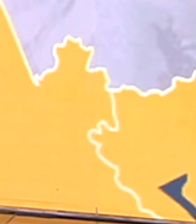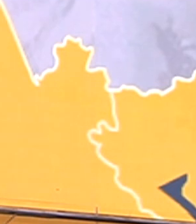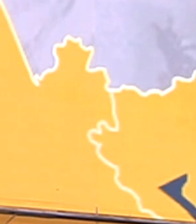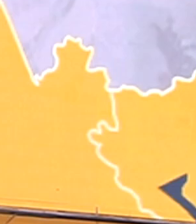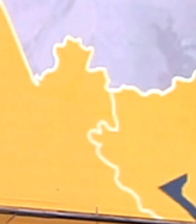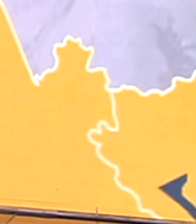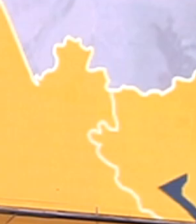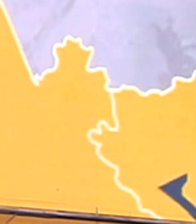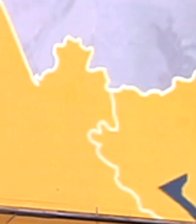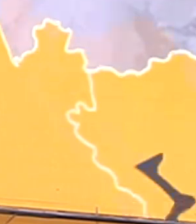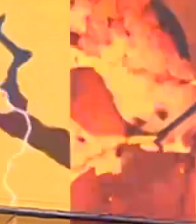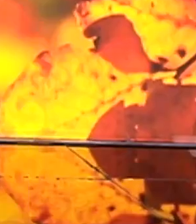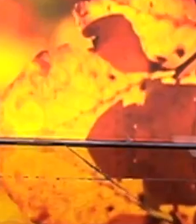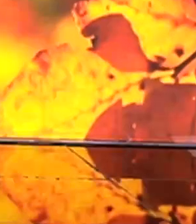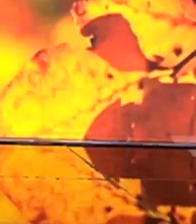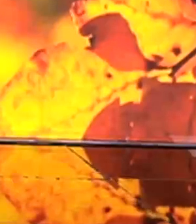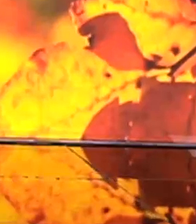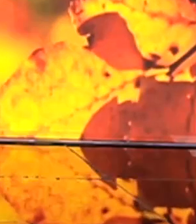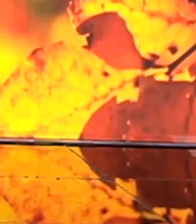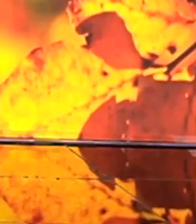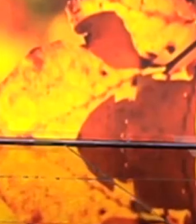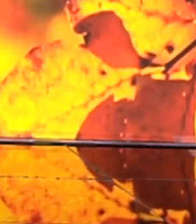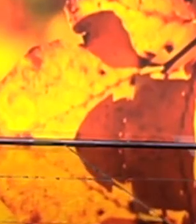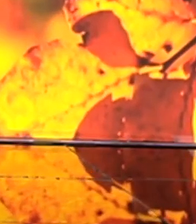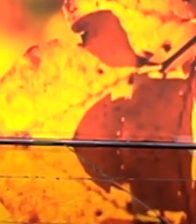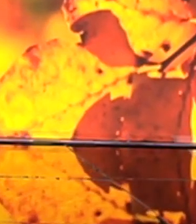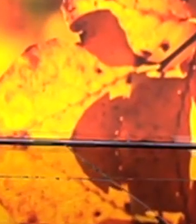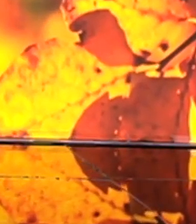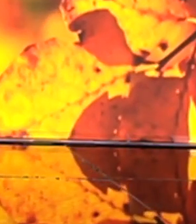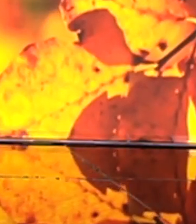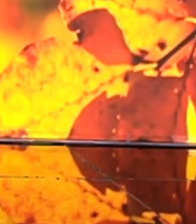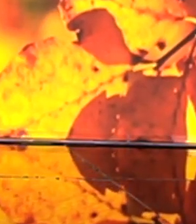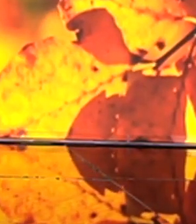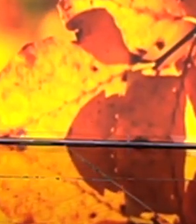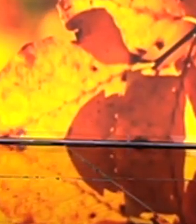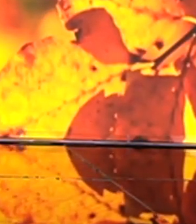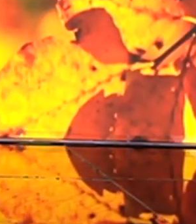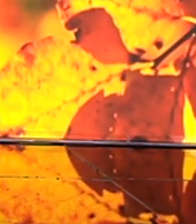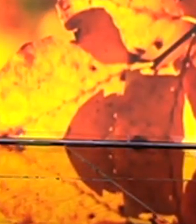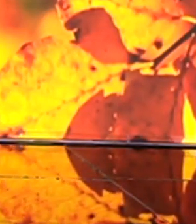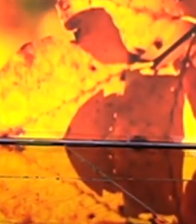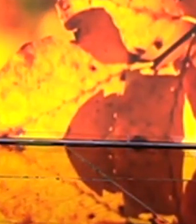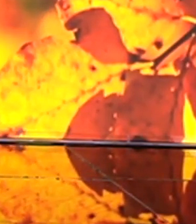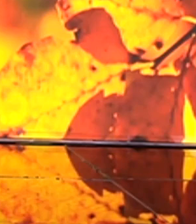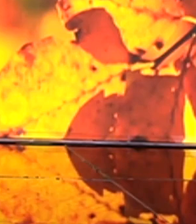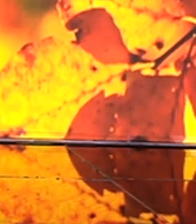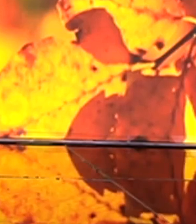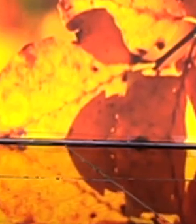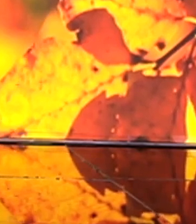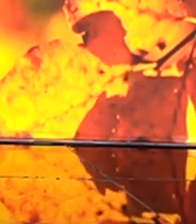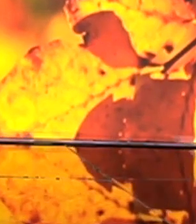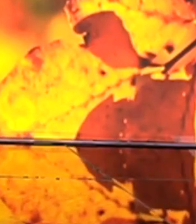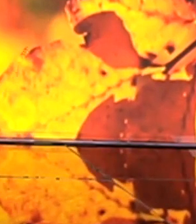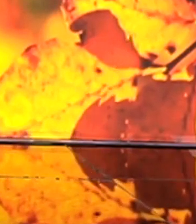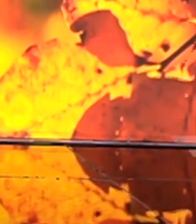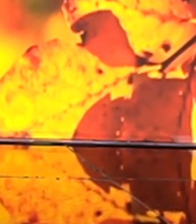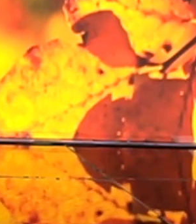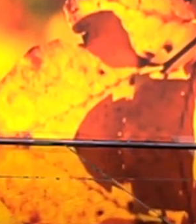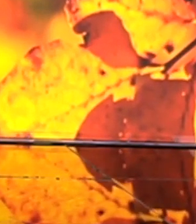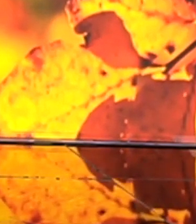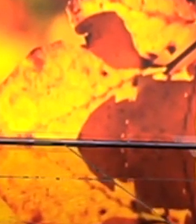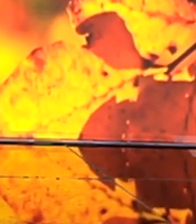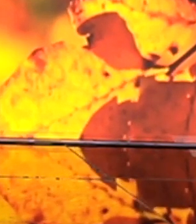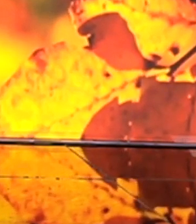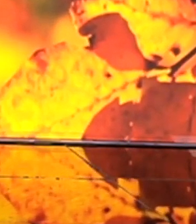0 градус суық. Орталыққа тоқталсақ, термометр бағаны Қарағанды мен Жезқазғанда түнде минус 3, 0, күндіз Қарағандыда плюс